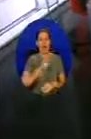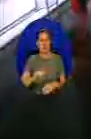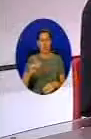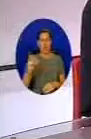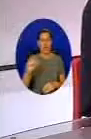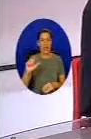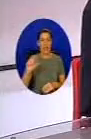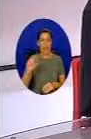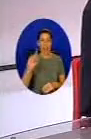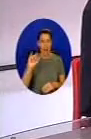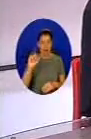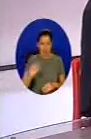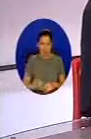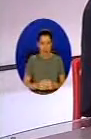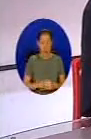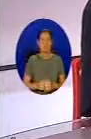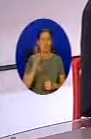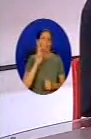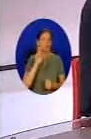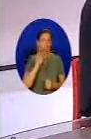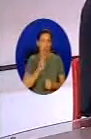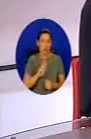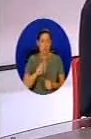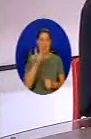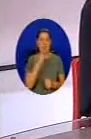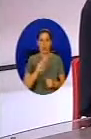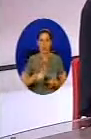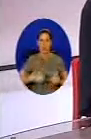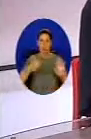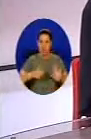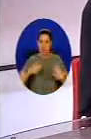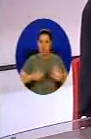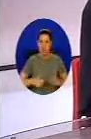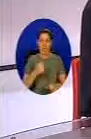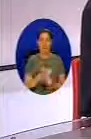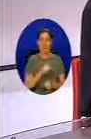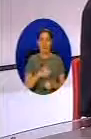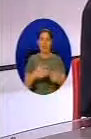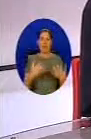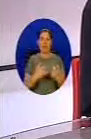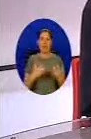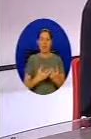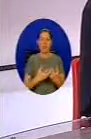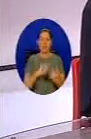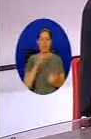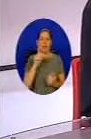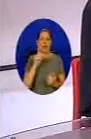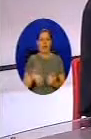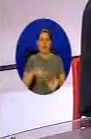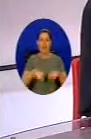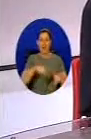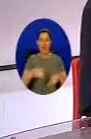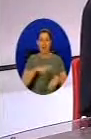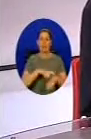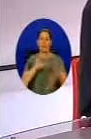שישי, ב-30 לחודש, עוד שבועיים, זה יתקיים במוזיאון האדם והחי בשעה